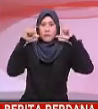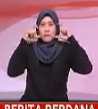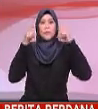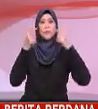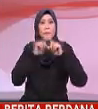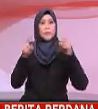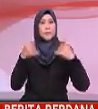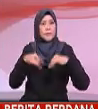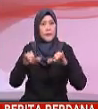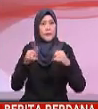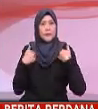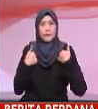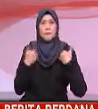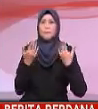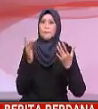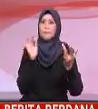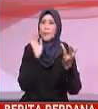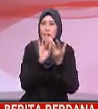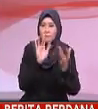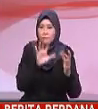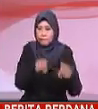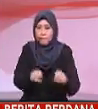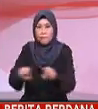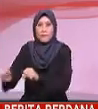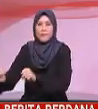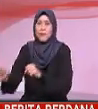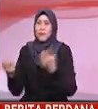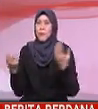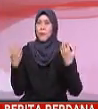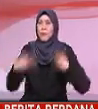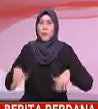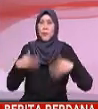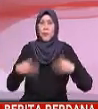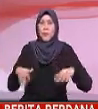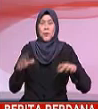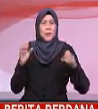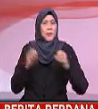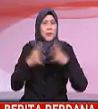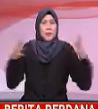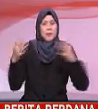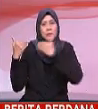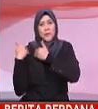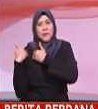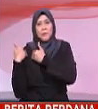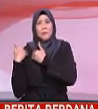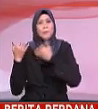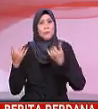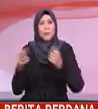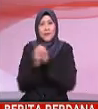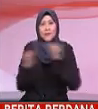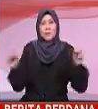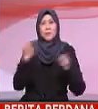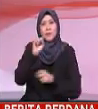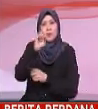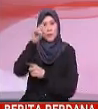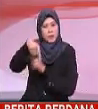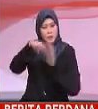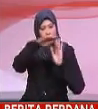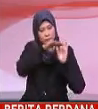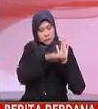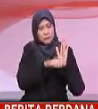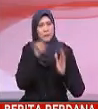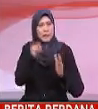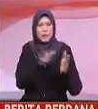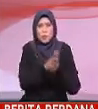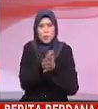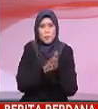ya. Jadi besar cabarannya apabila selesai menjalankan ni, kita sediakan SOP-nya. Mesti